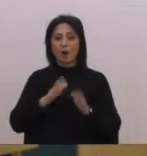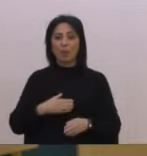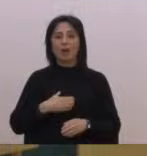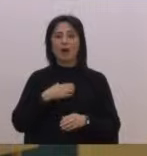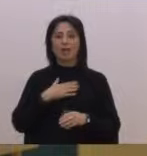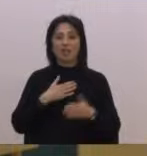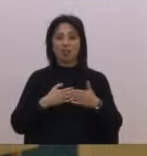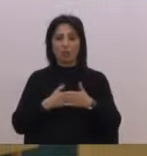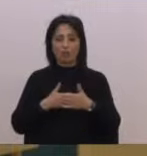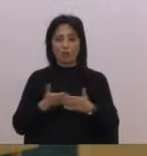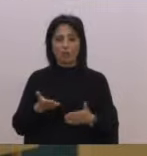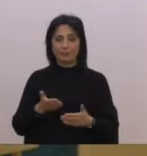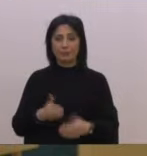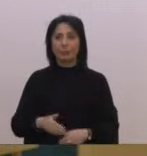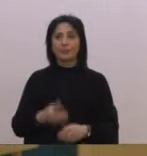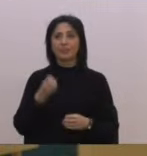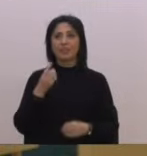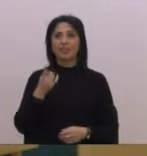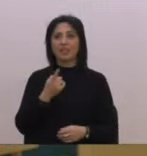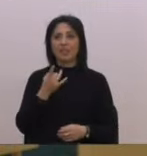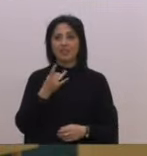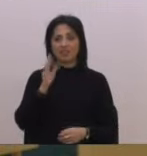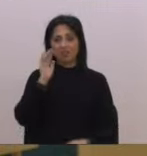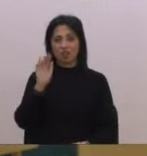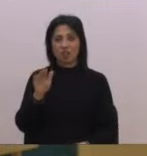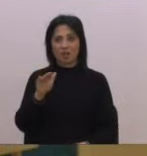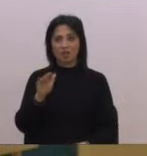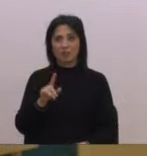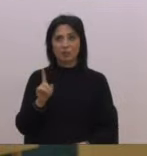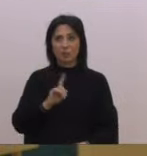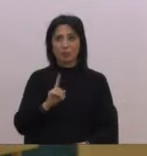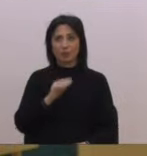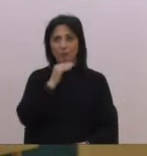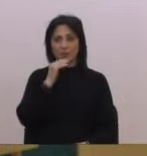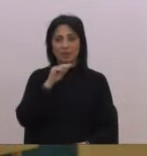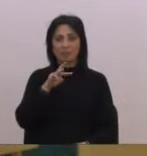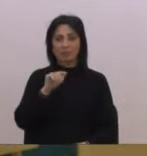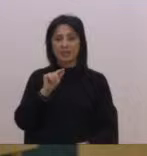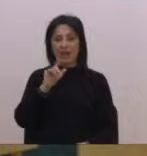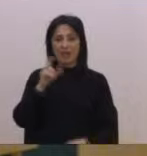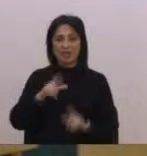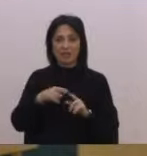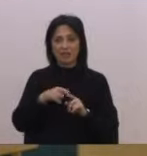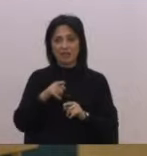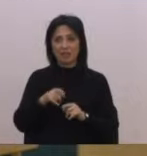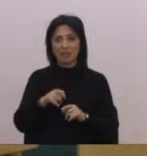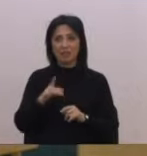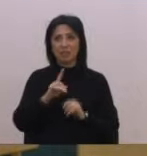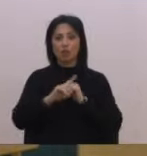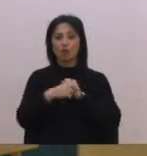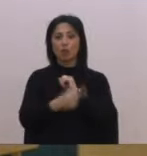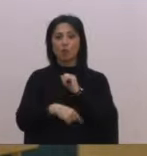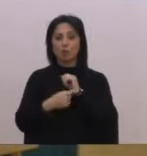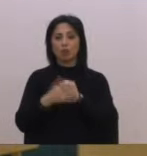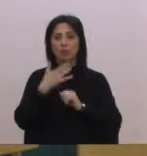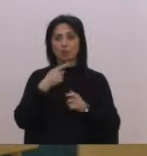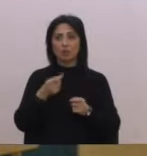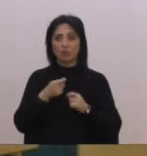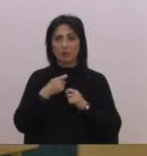კატასტროფის ზღვარზე. Კიდევ ერთხელ შეგახსენებთ, რომ ცხეთამთიანეთის რეგიონის, დუშეთის